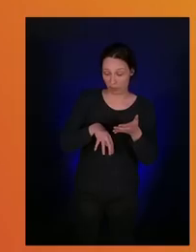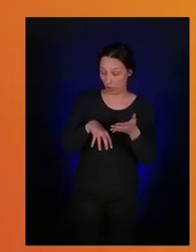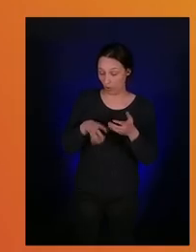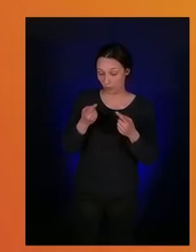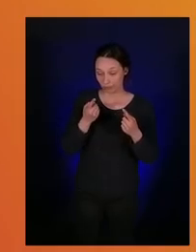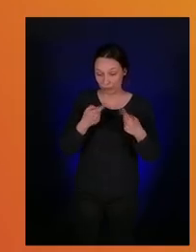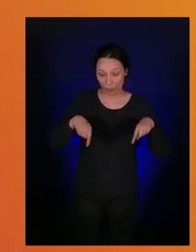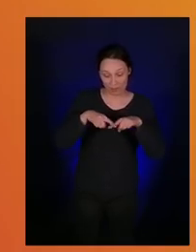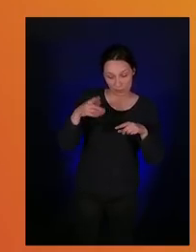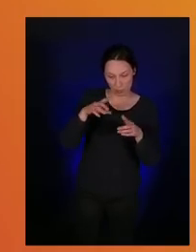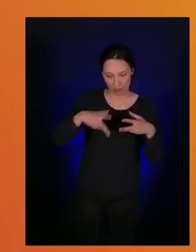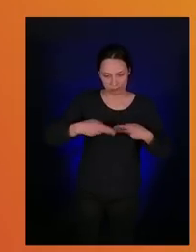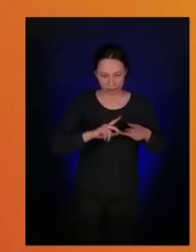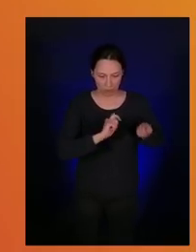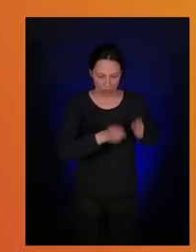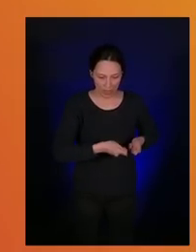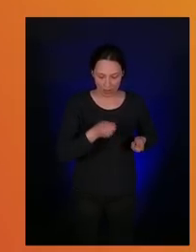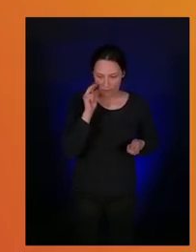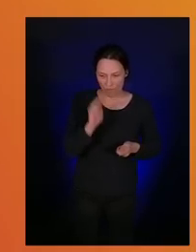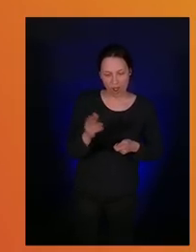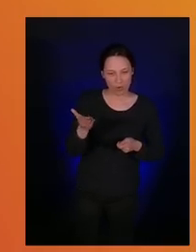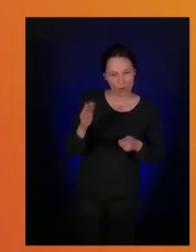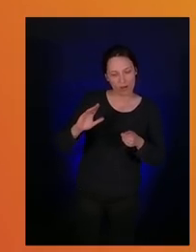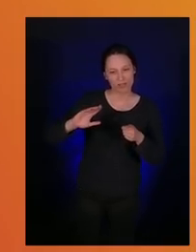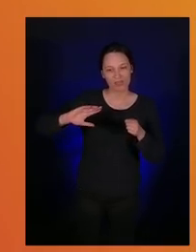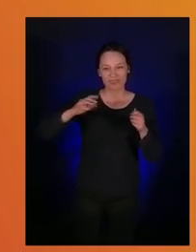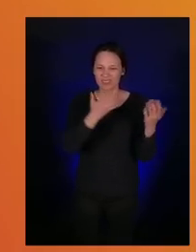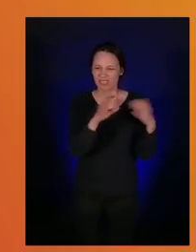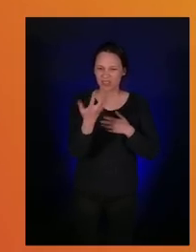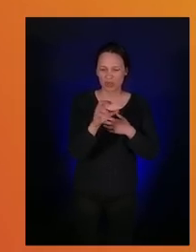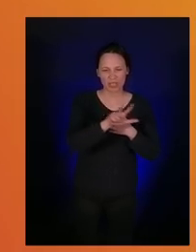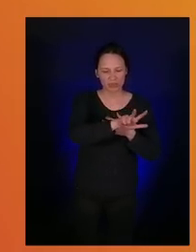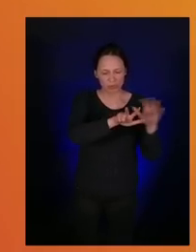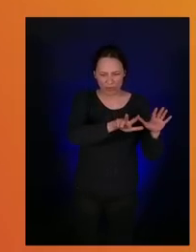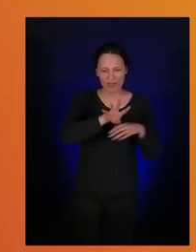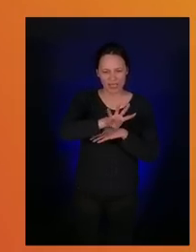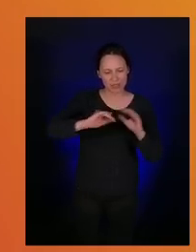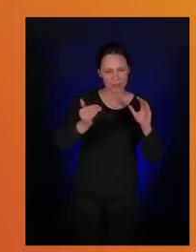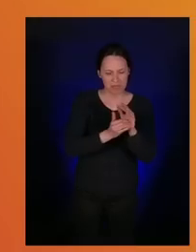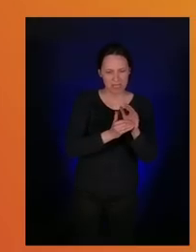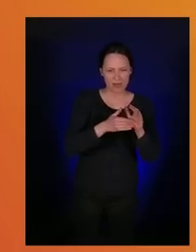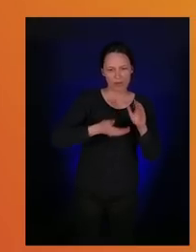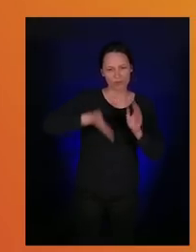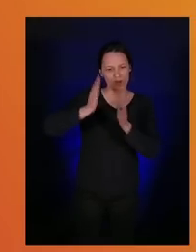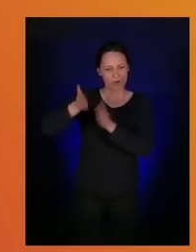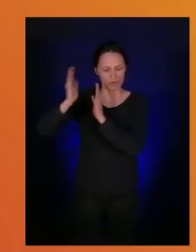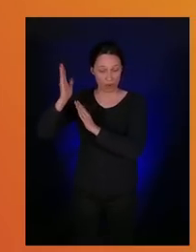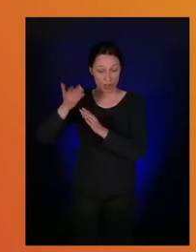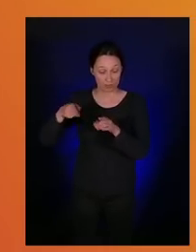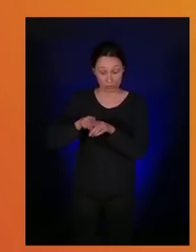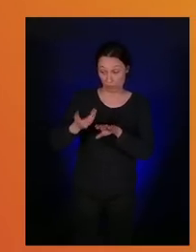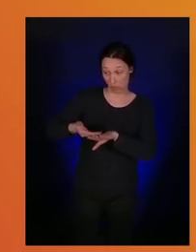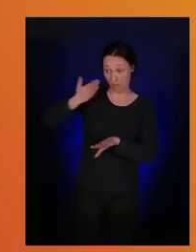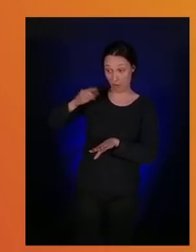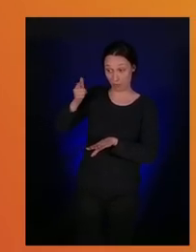il nous a fait état de 574 886 voix, alors qu'au 52e congrès, nous comptabilisions 615 438